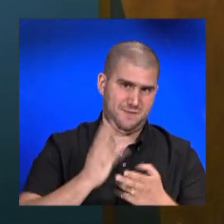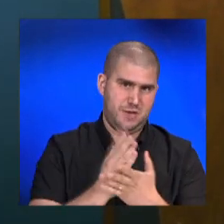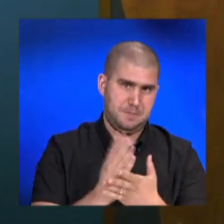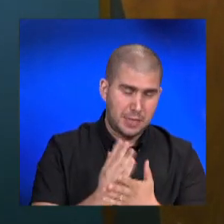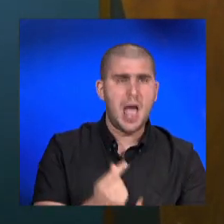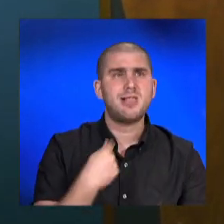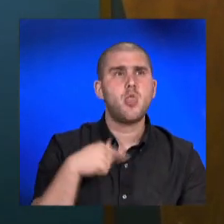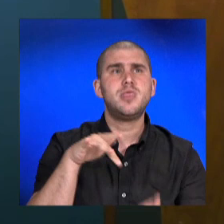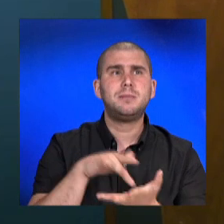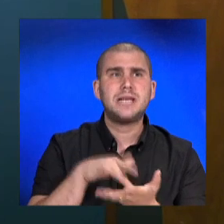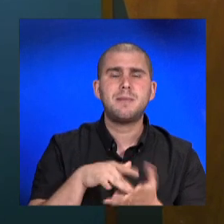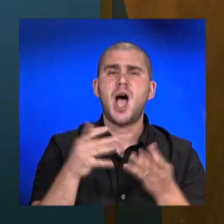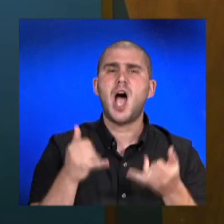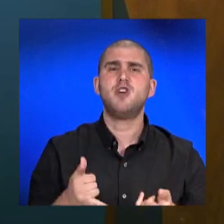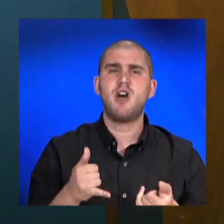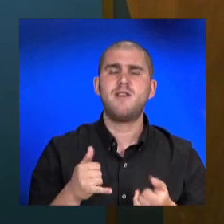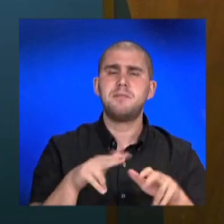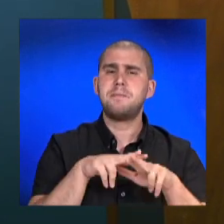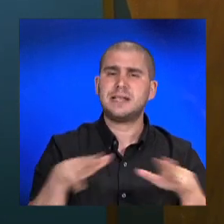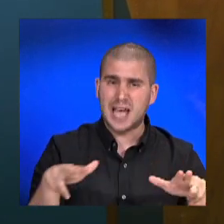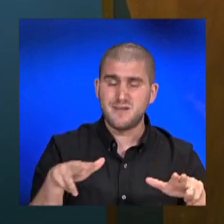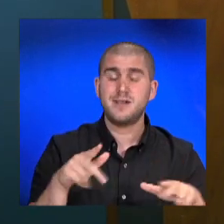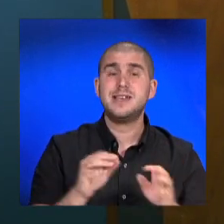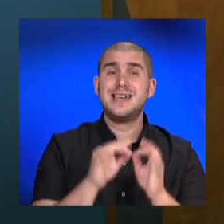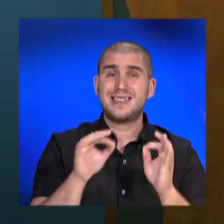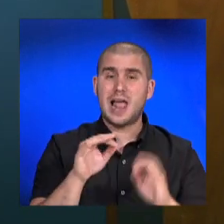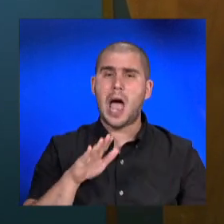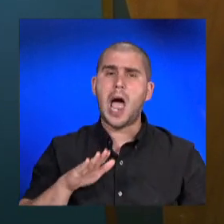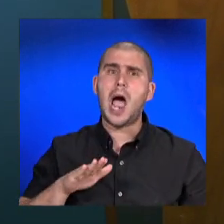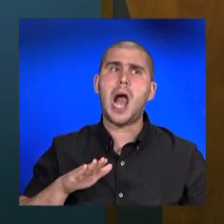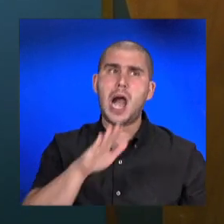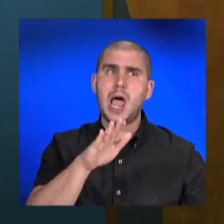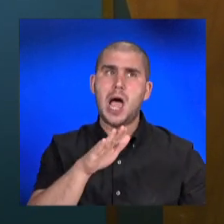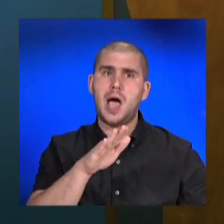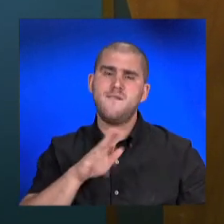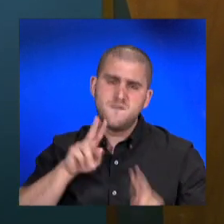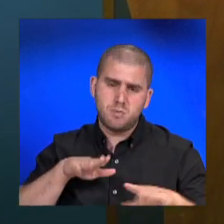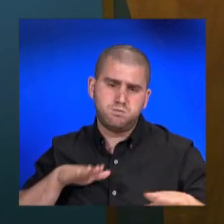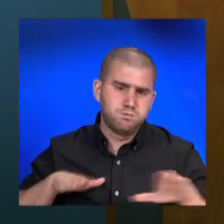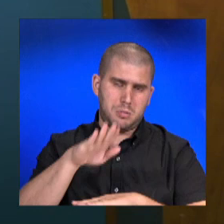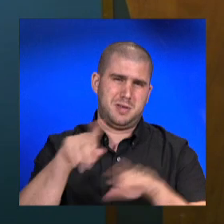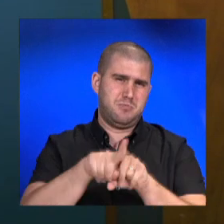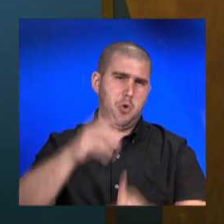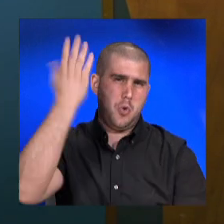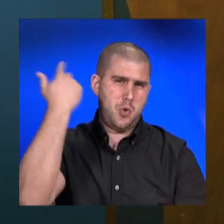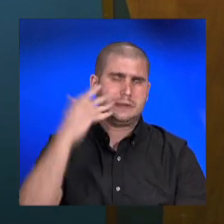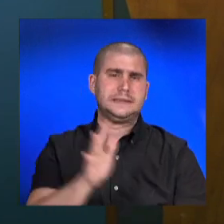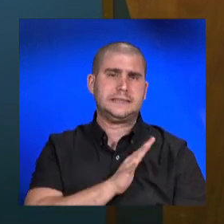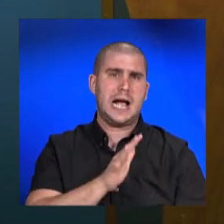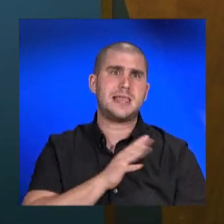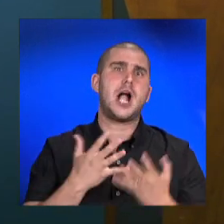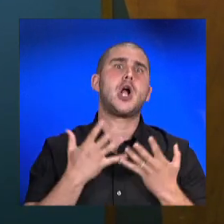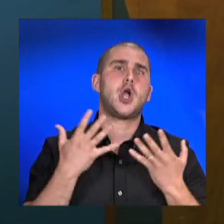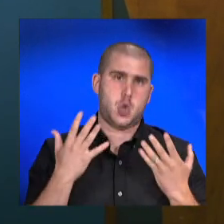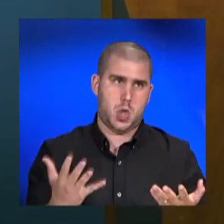במקום שבה התחילה העלייה התלולה שהביאה אותנו לסכנה גדולה מאוד של